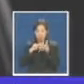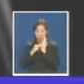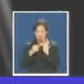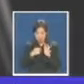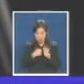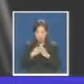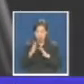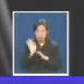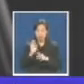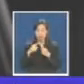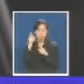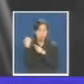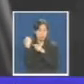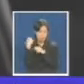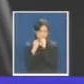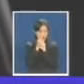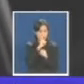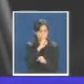ชนได้ส.ส.มากที่สุด